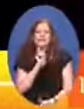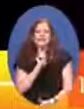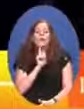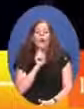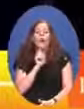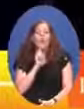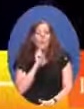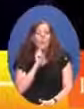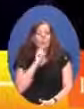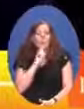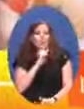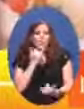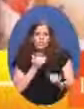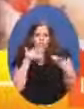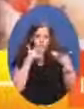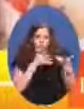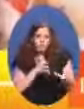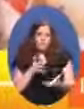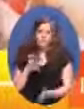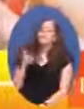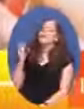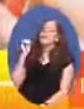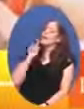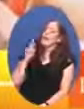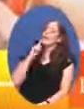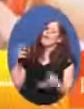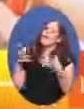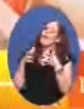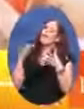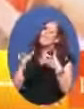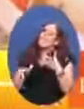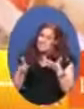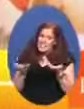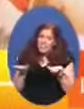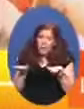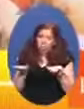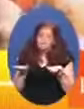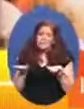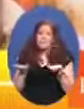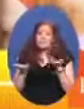כאילו. אלה שעכשיו מותקפים על ידי אסד והרוסים. אנחנו קוראים להם האופוזיציה. האופוזיציה.